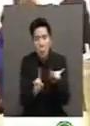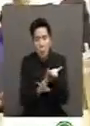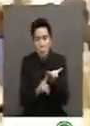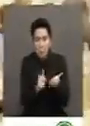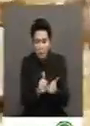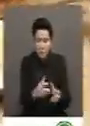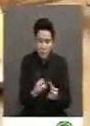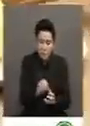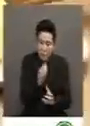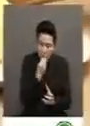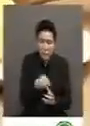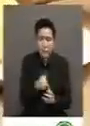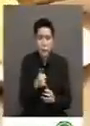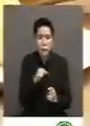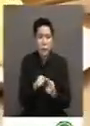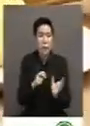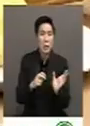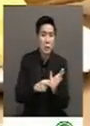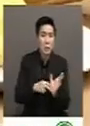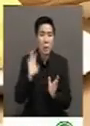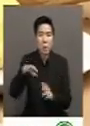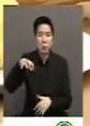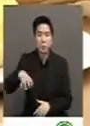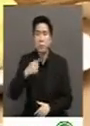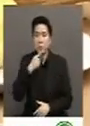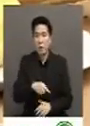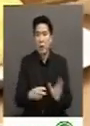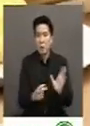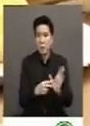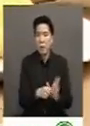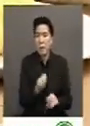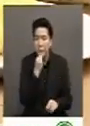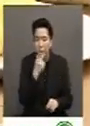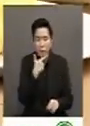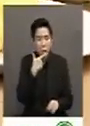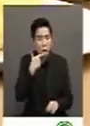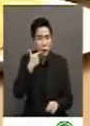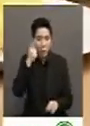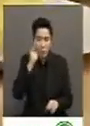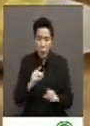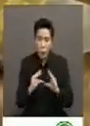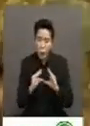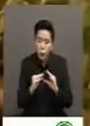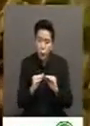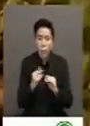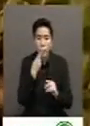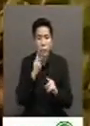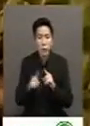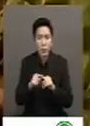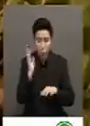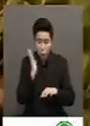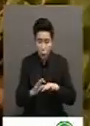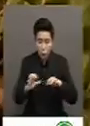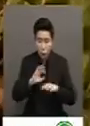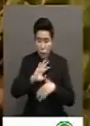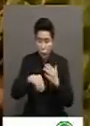เรียนที่จะได้รับรองจากห้างสรรพสินค้านั้นๆว่าจะมีรสชาติที่อร่อยเนื้อนุ่มเพราะทุเรียนทุกลูก